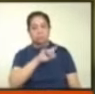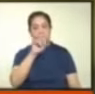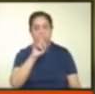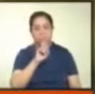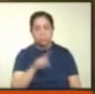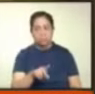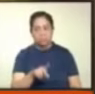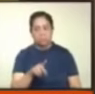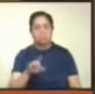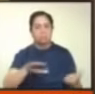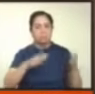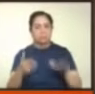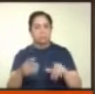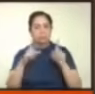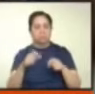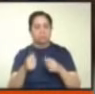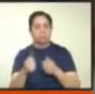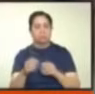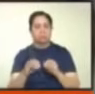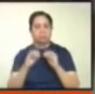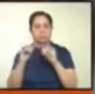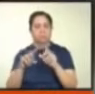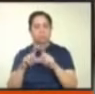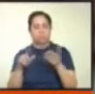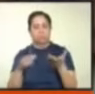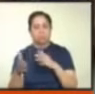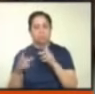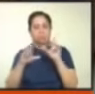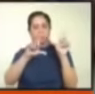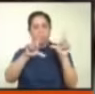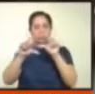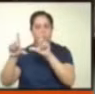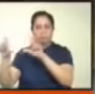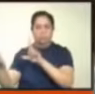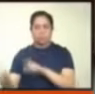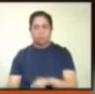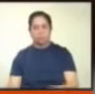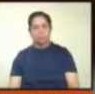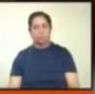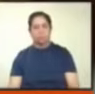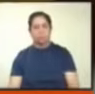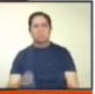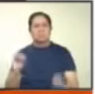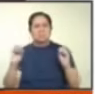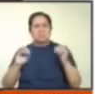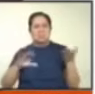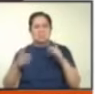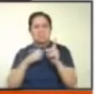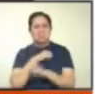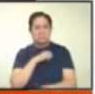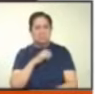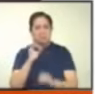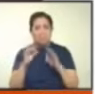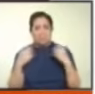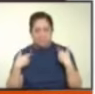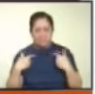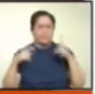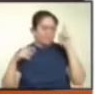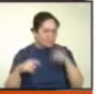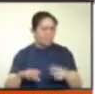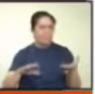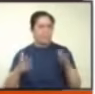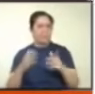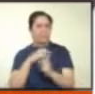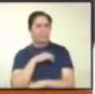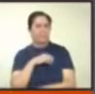tatanungin, kamatayan ang dapat na ipinataw sa mga pangunahing akusado. Eh kay wala mang dead penalty, kung meron lang yun sana. Pero